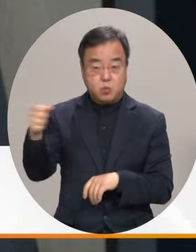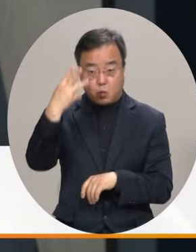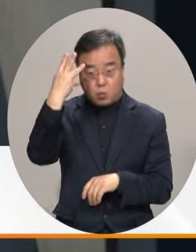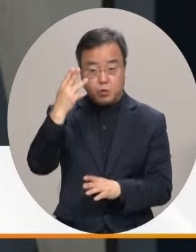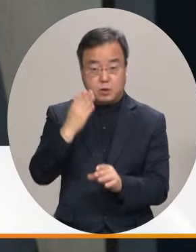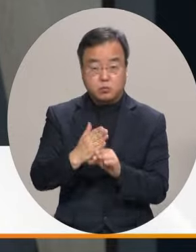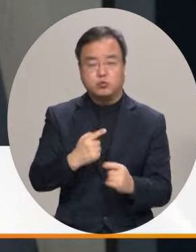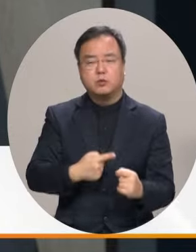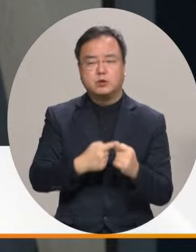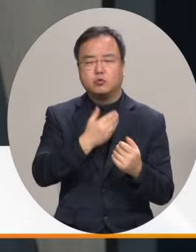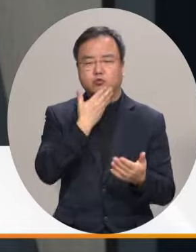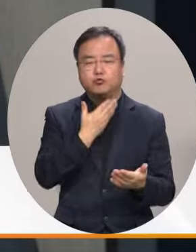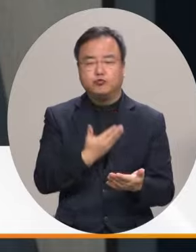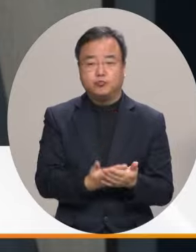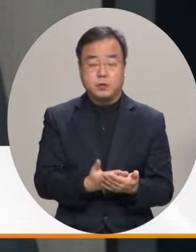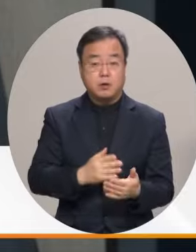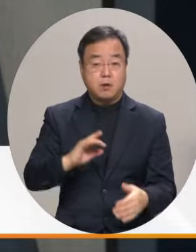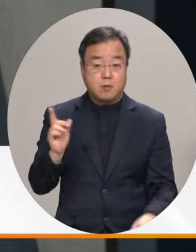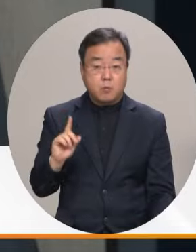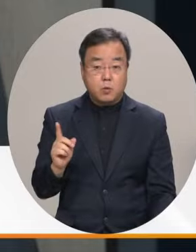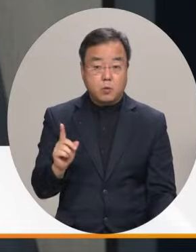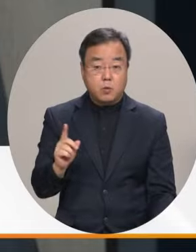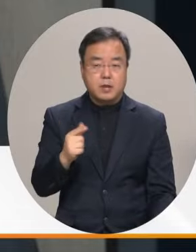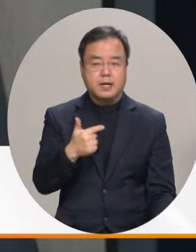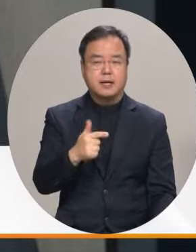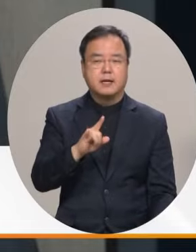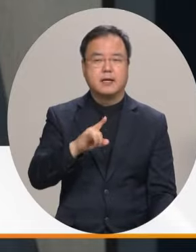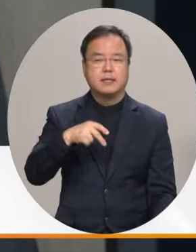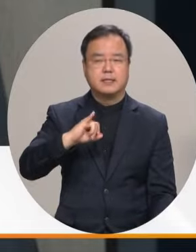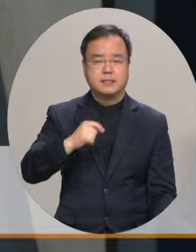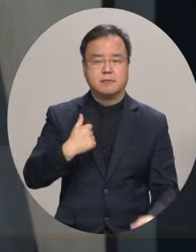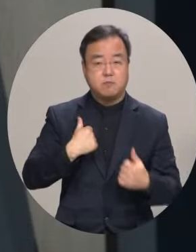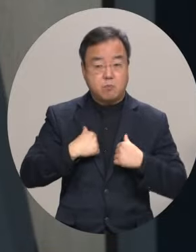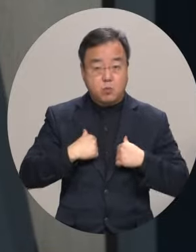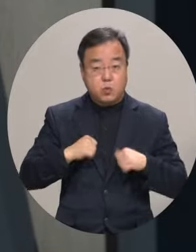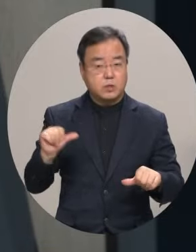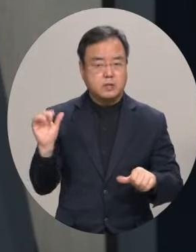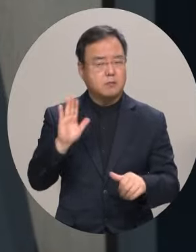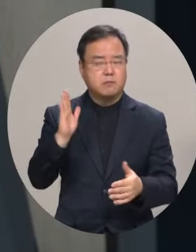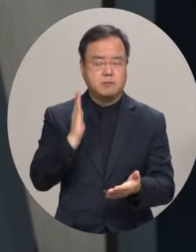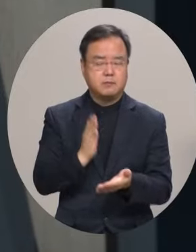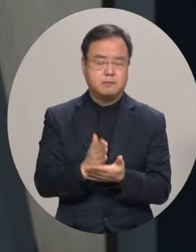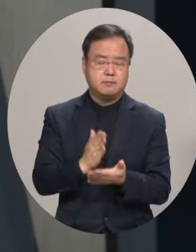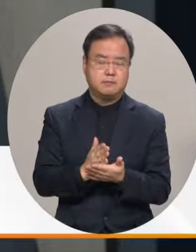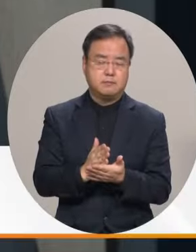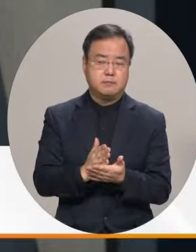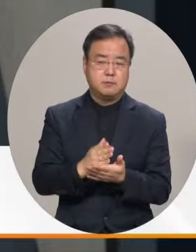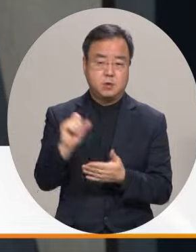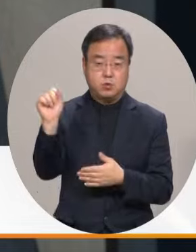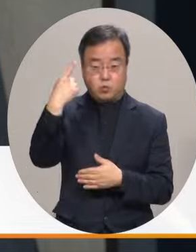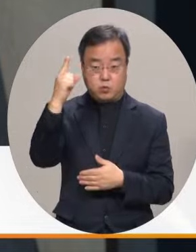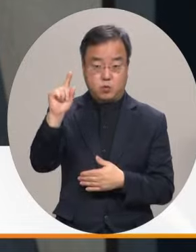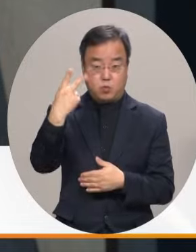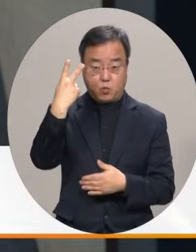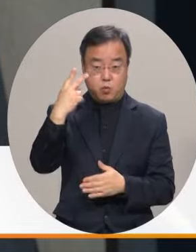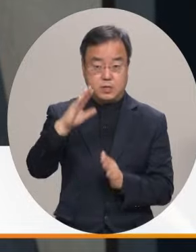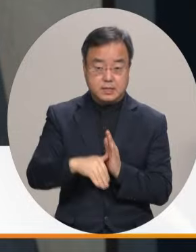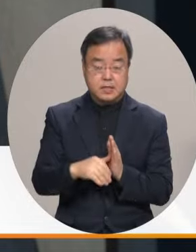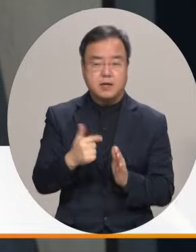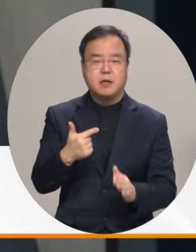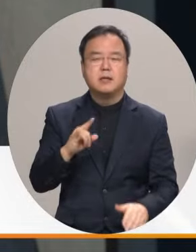중요하게 생각하고 판단해야 될 부분은 내신을 포기해서는 안 된다라고 하는 부분이에요 1학년 2학년 때 성적이 조금 내신 성적이 안